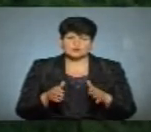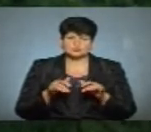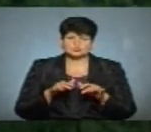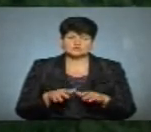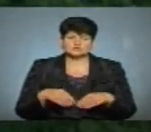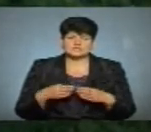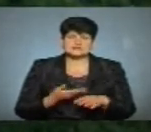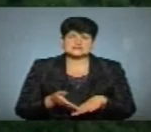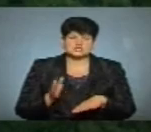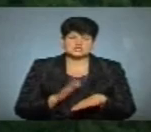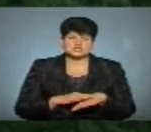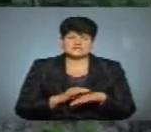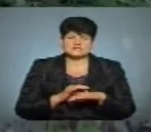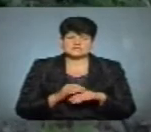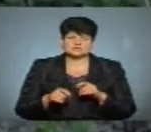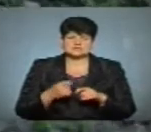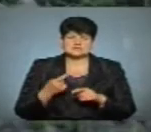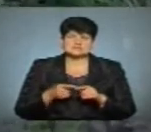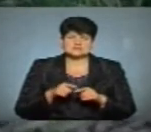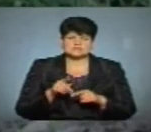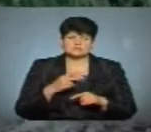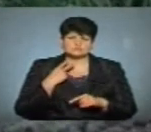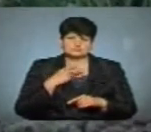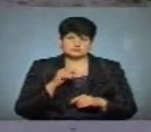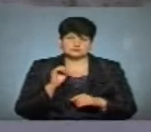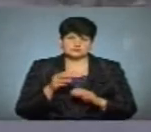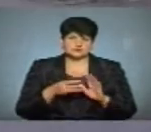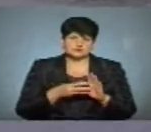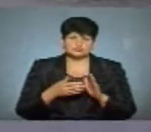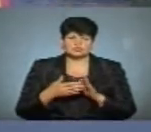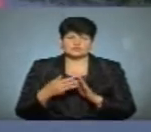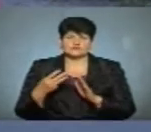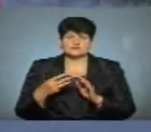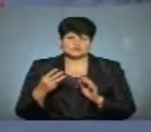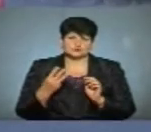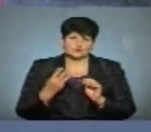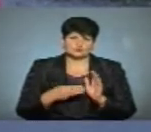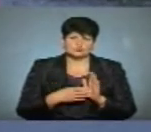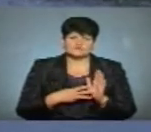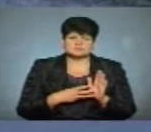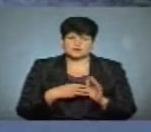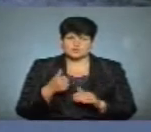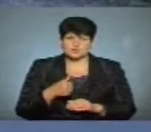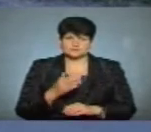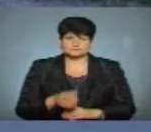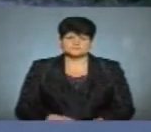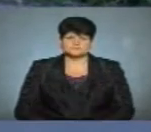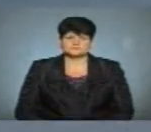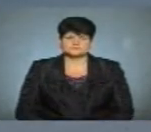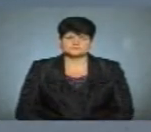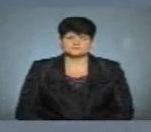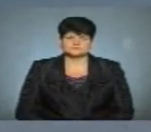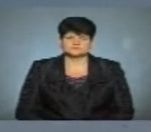завдали тяжких тілесних ушкоджень». За це його можуть ув'язнити від 3 до 8 років. Тарас Бурак, Анжела Шова, Марта